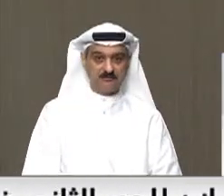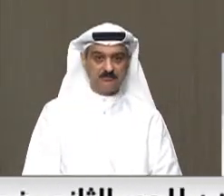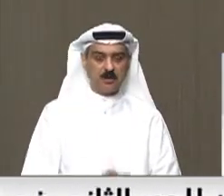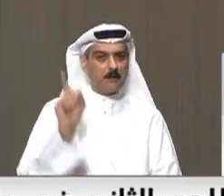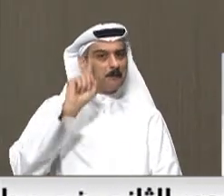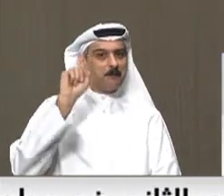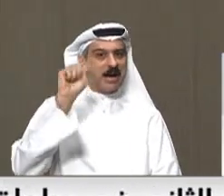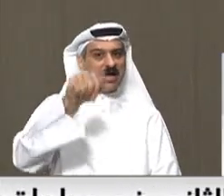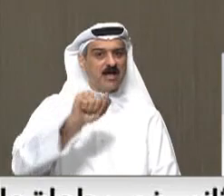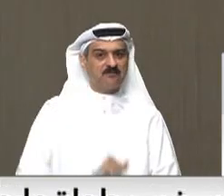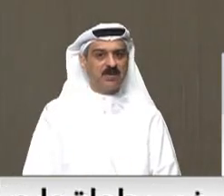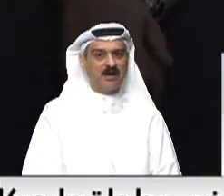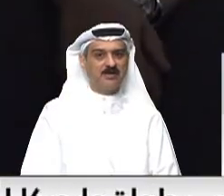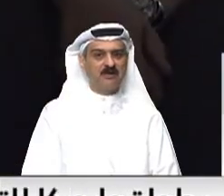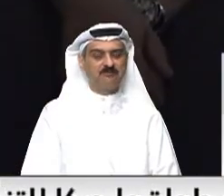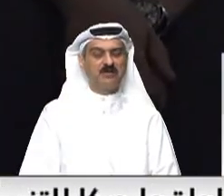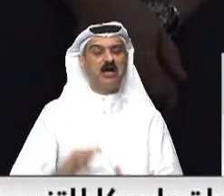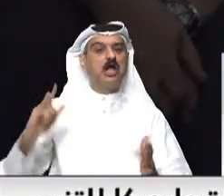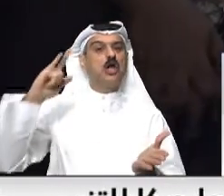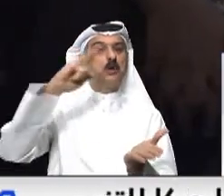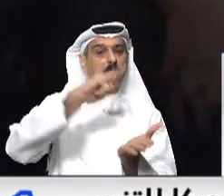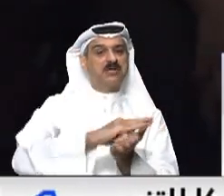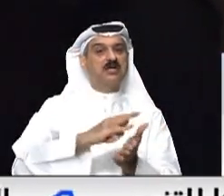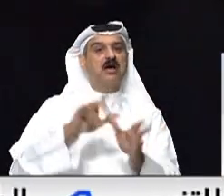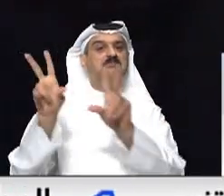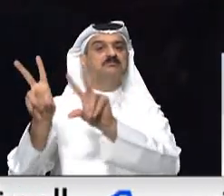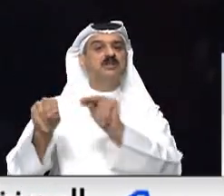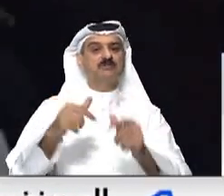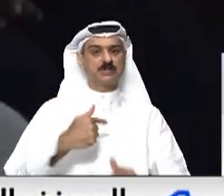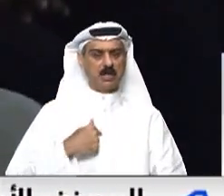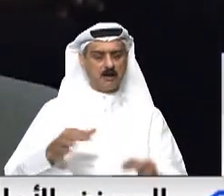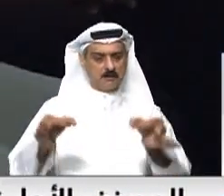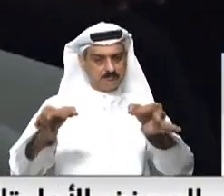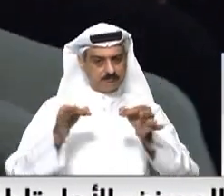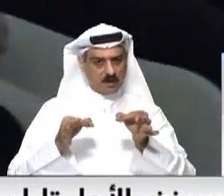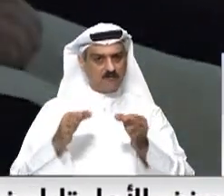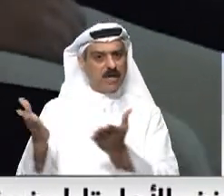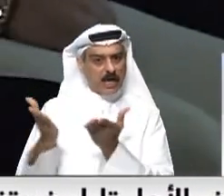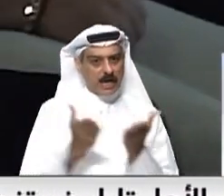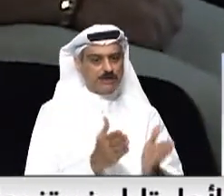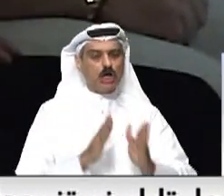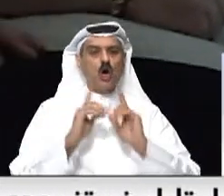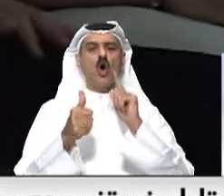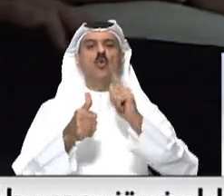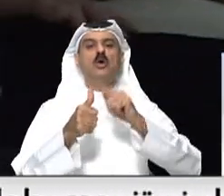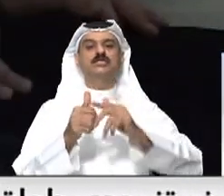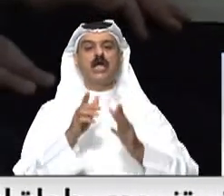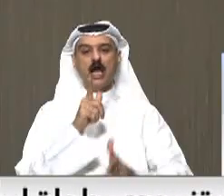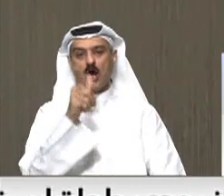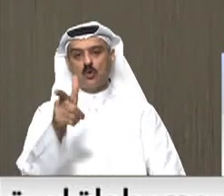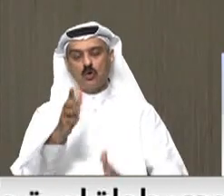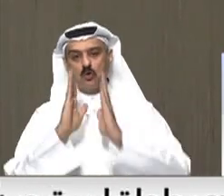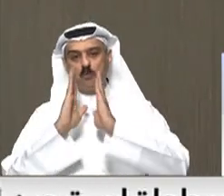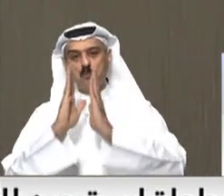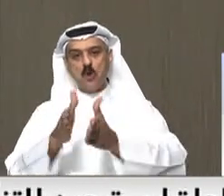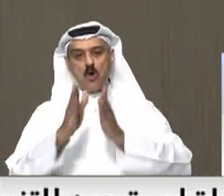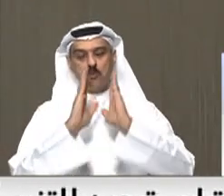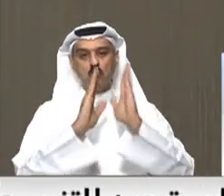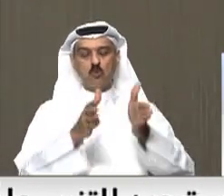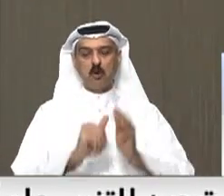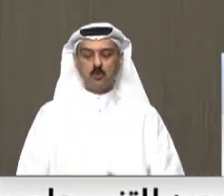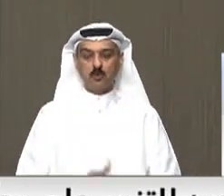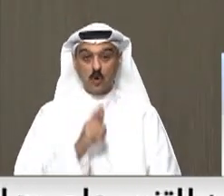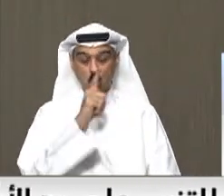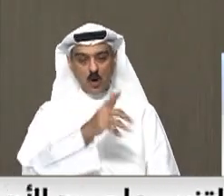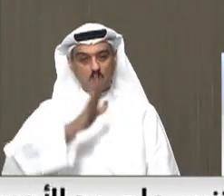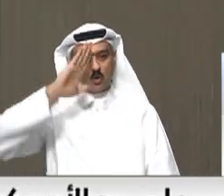البرية ولا الجوية. هذا الشيء حرصت أن أجي وأبارك لكم أول شيء وأنقل لكم تحيات القيادة السياسية